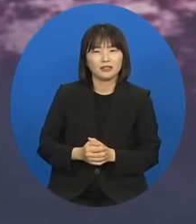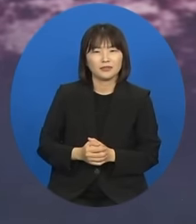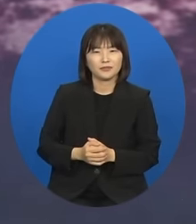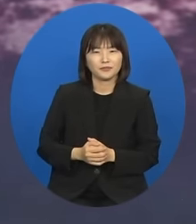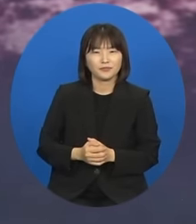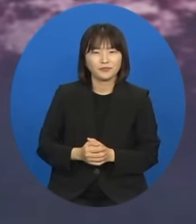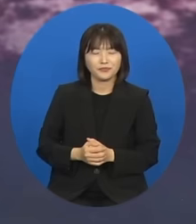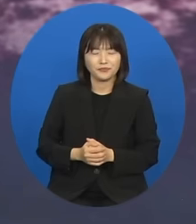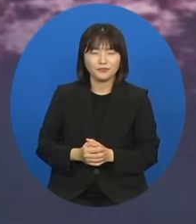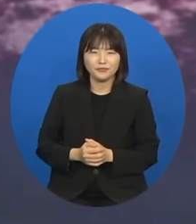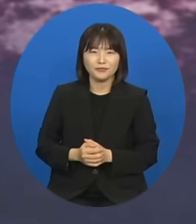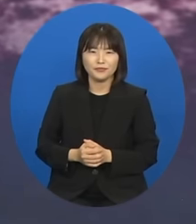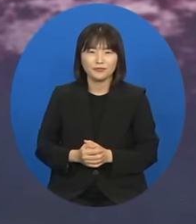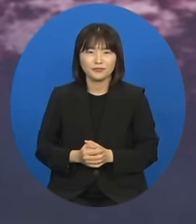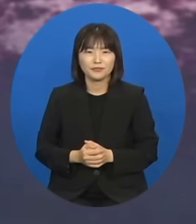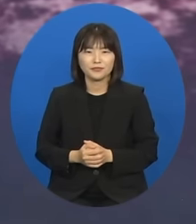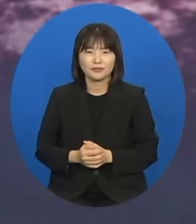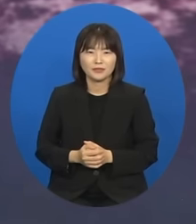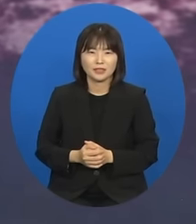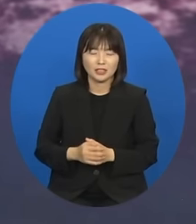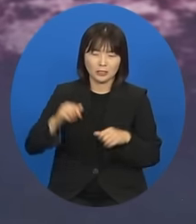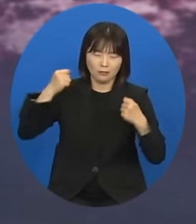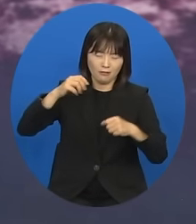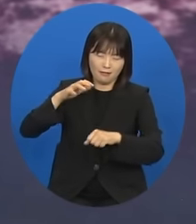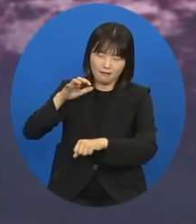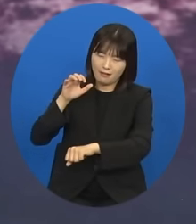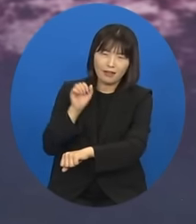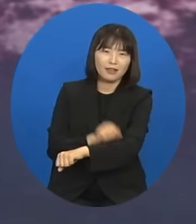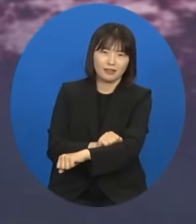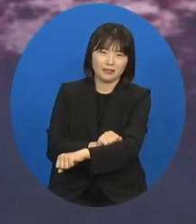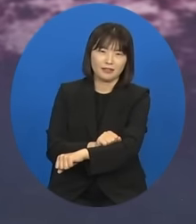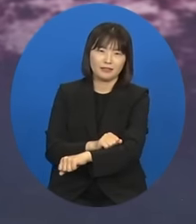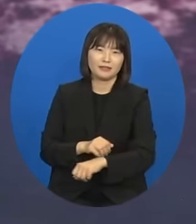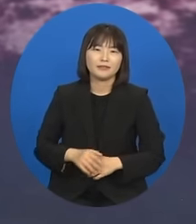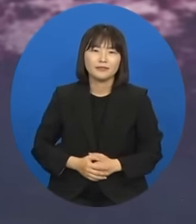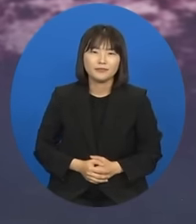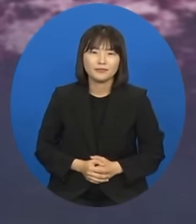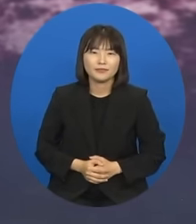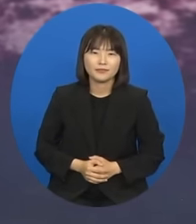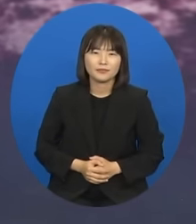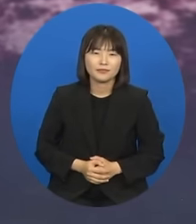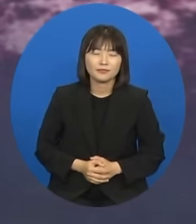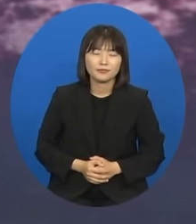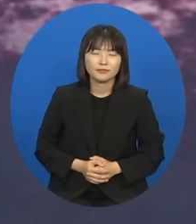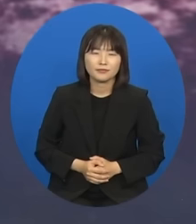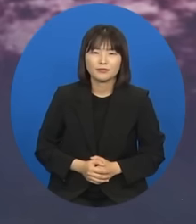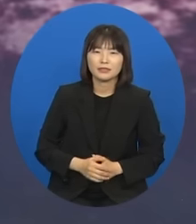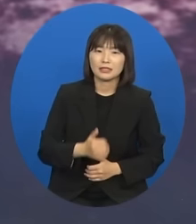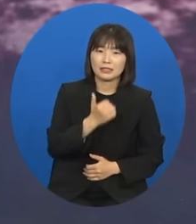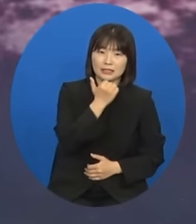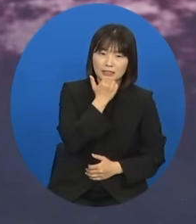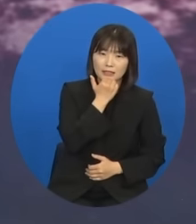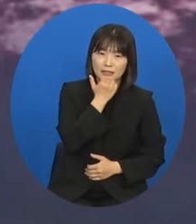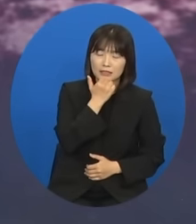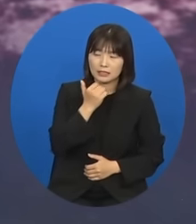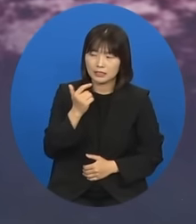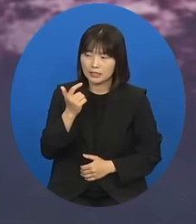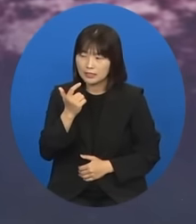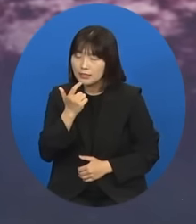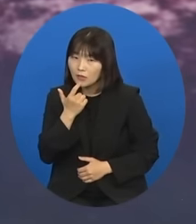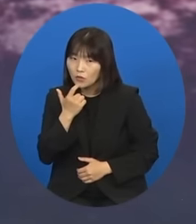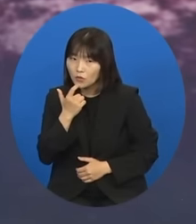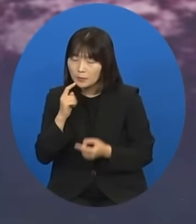배우상을 줘야 된다는 거죠 너무나 연기를 자연스럽게 하게 되는 거예요 이삭은 야곱 이을